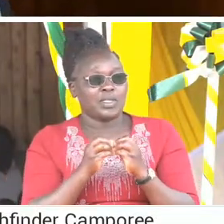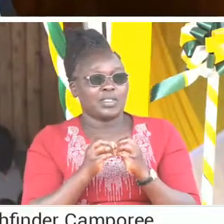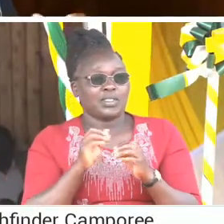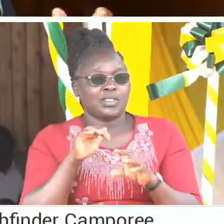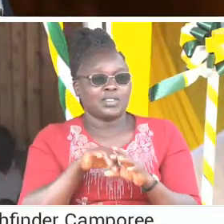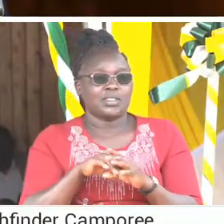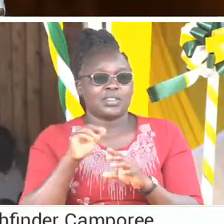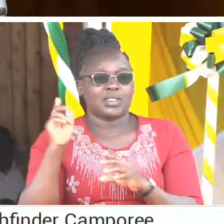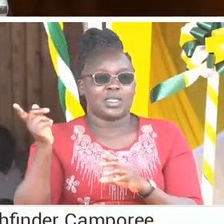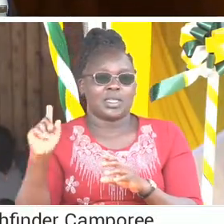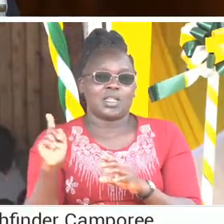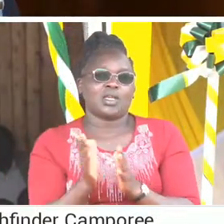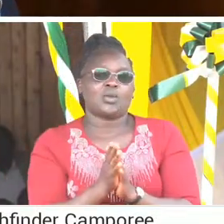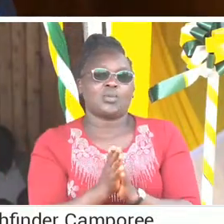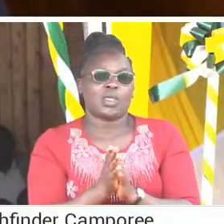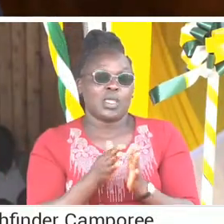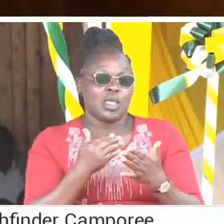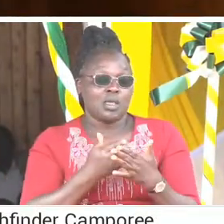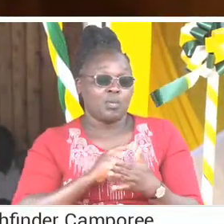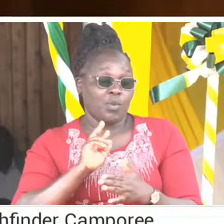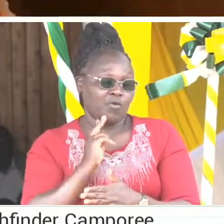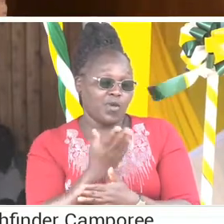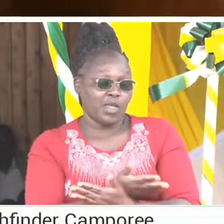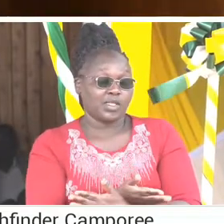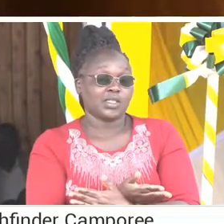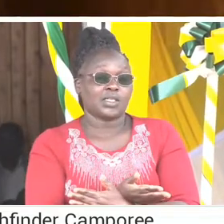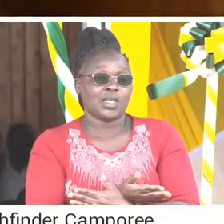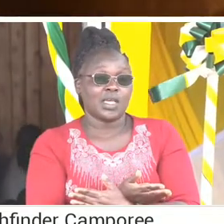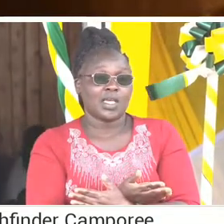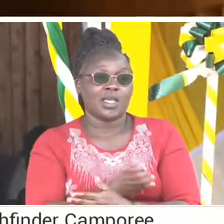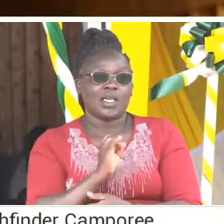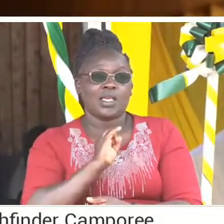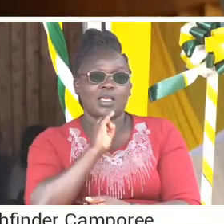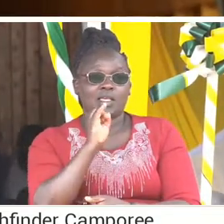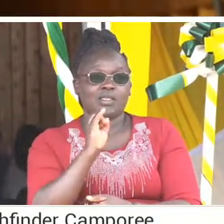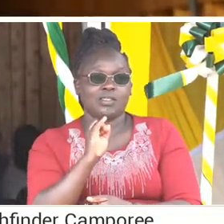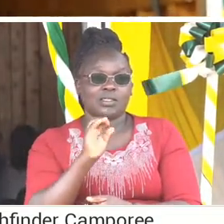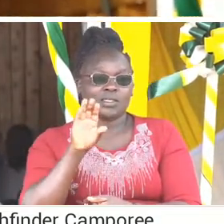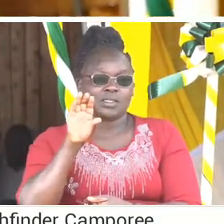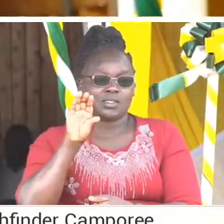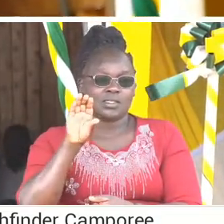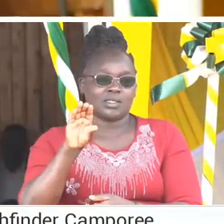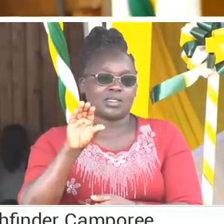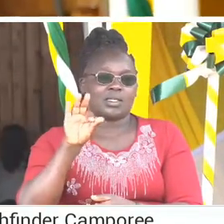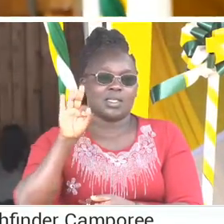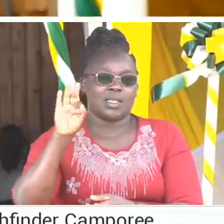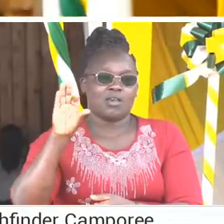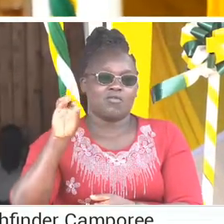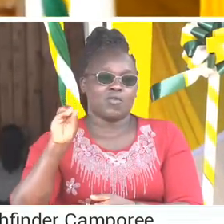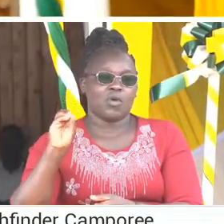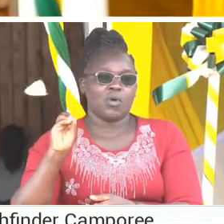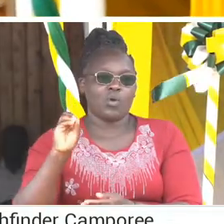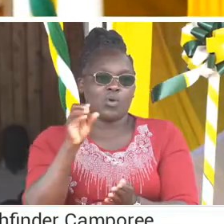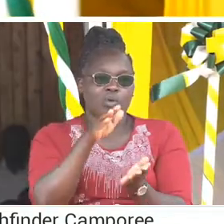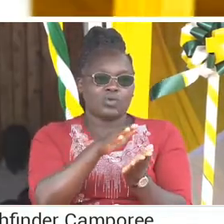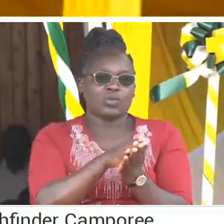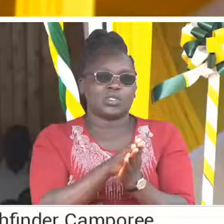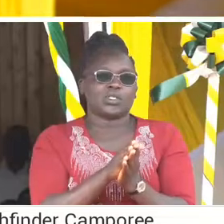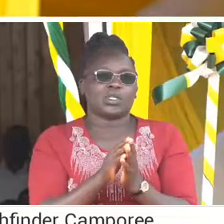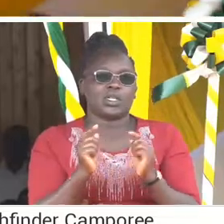nasi. Mbele yetu ni CFO Treasurer wa field yetu Elder